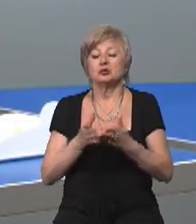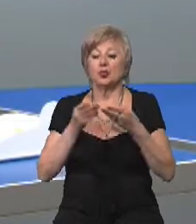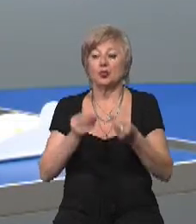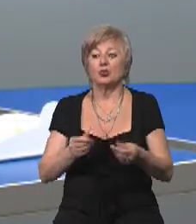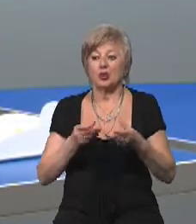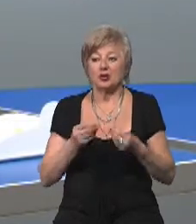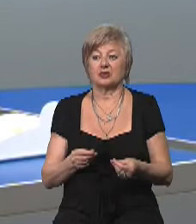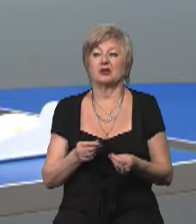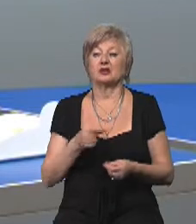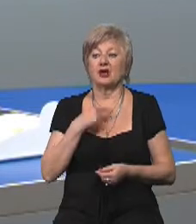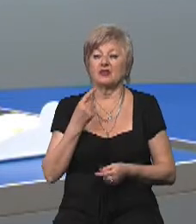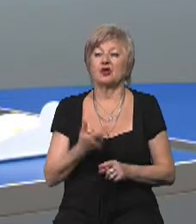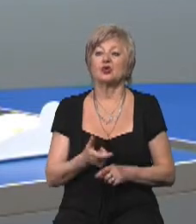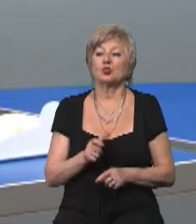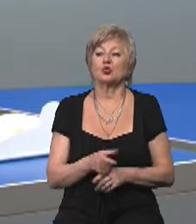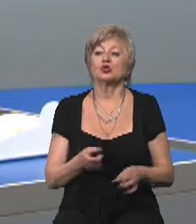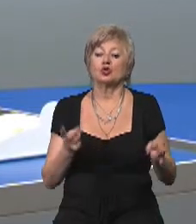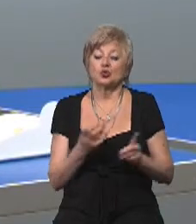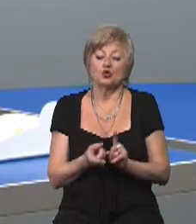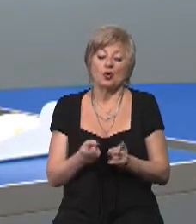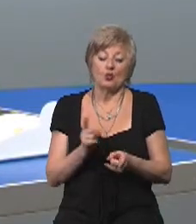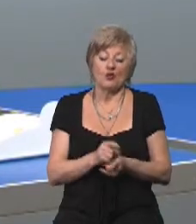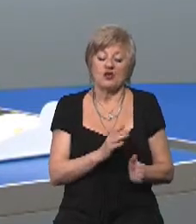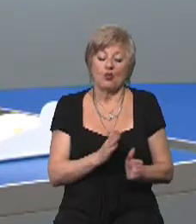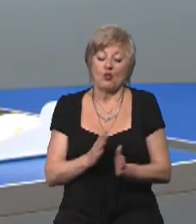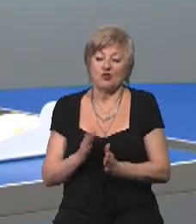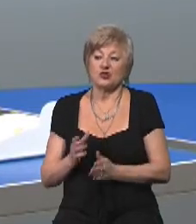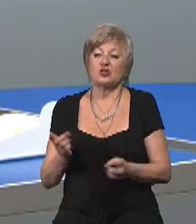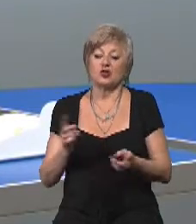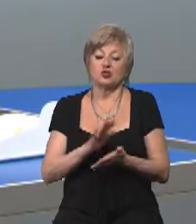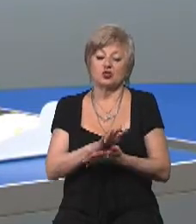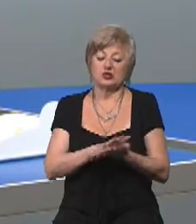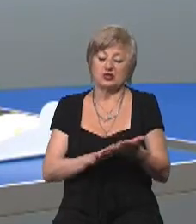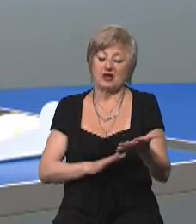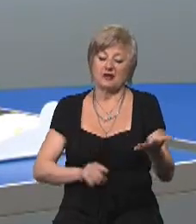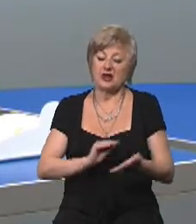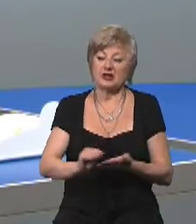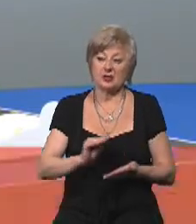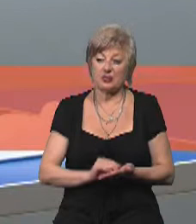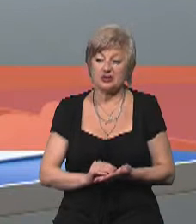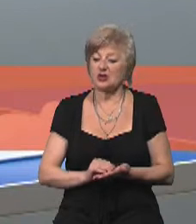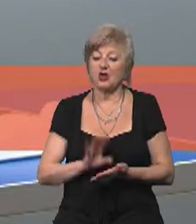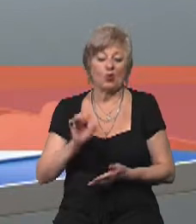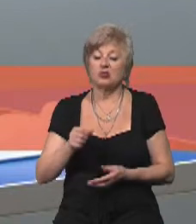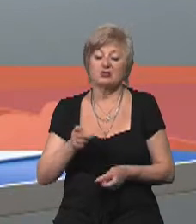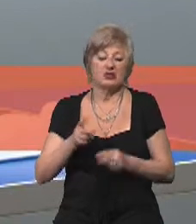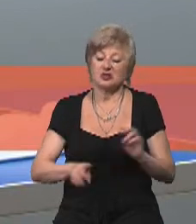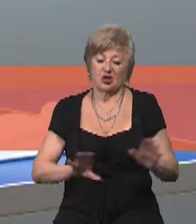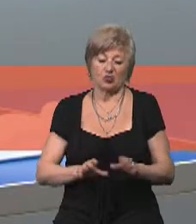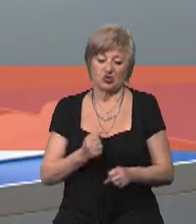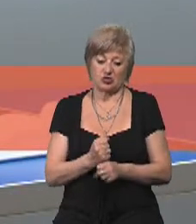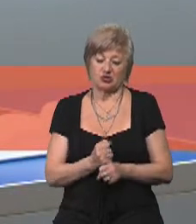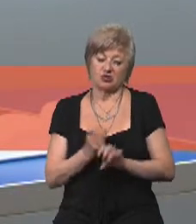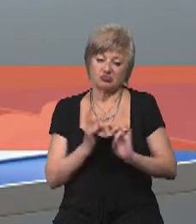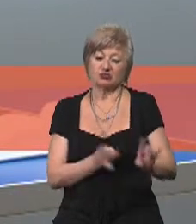що це дуже потребує зміни поведінки і треба писати заяву, бо не припине він вчиняти. Він